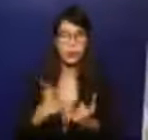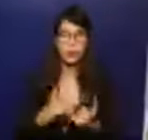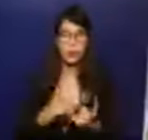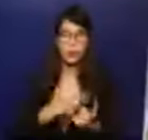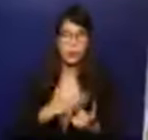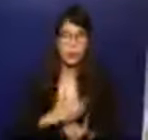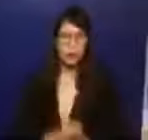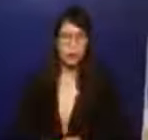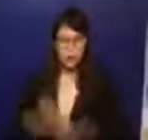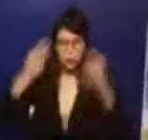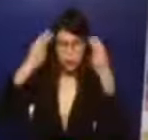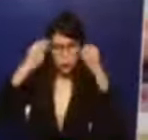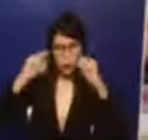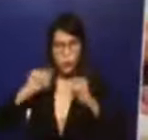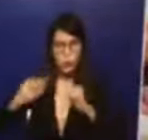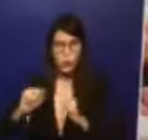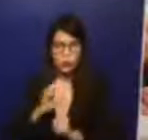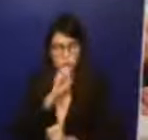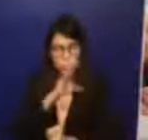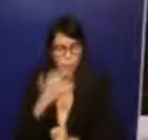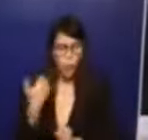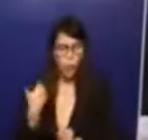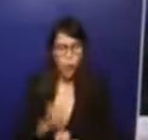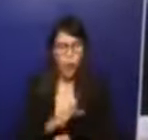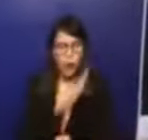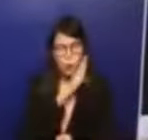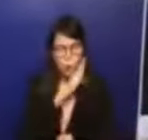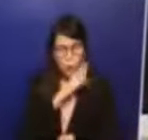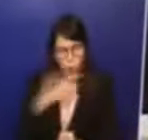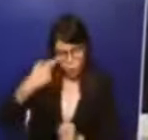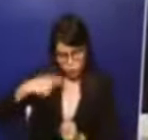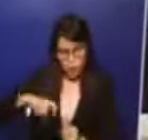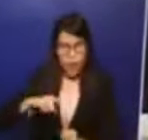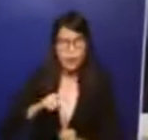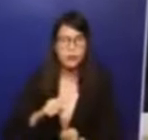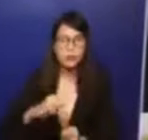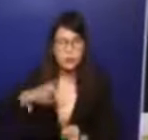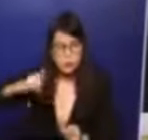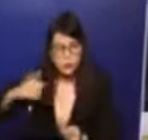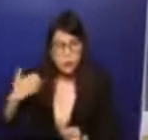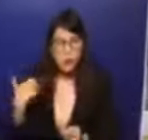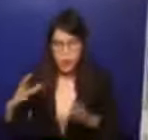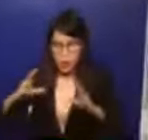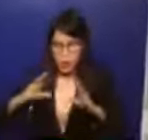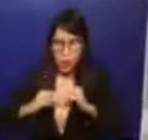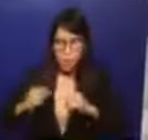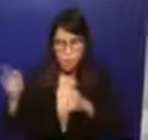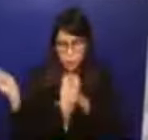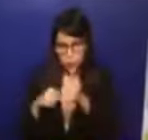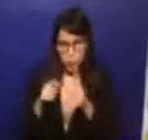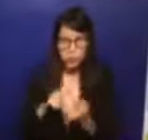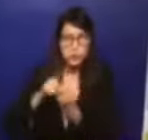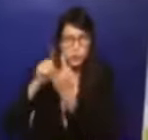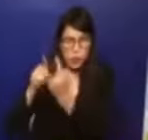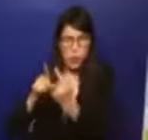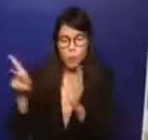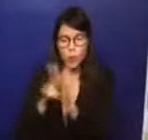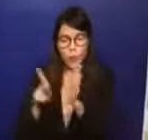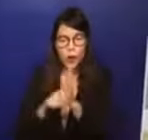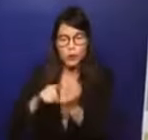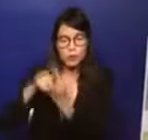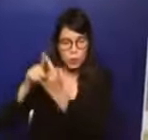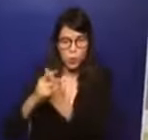ลือกเอาระหว่างจะบอกว่าให้การเท็จต่อศาลรัฐธรรมนูญไปหรือว่าจะต้องมารับโทษตามกฎหมาย